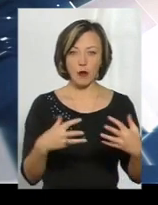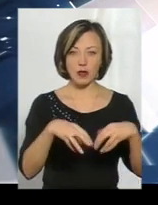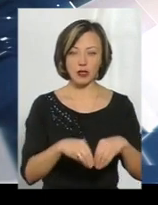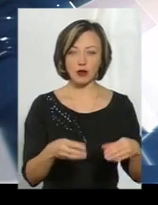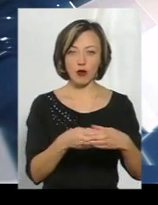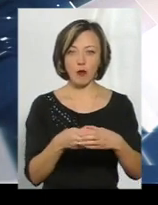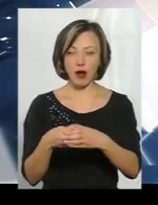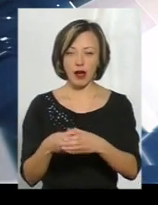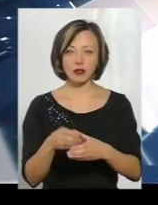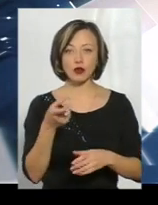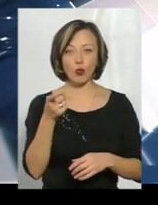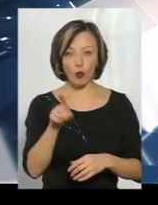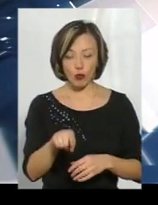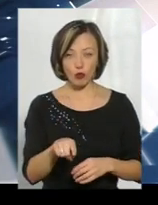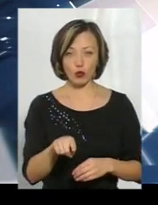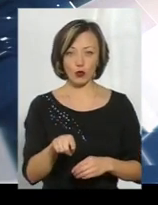Тому при виборі